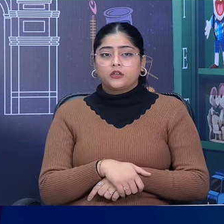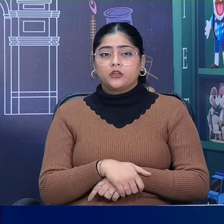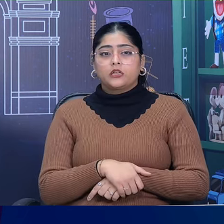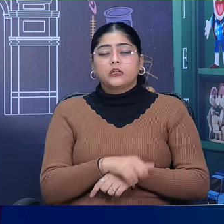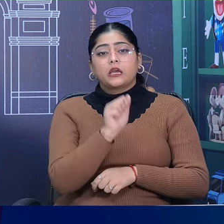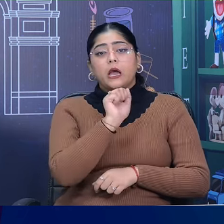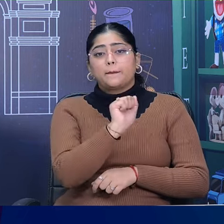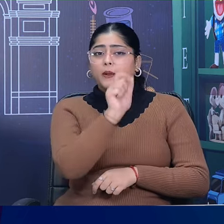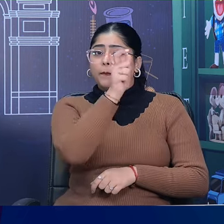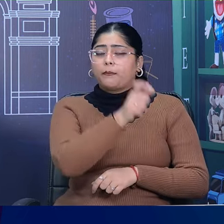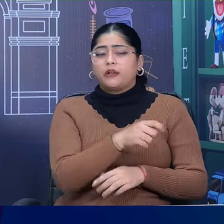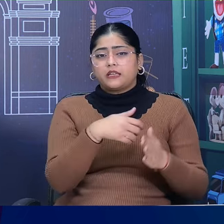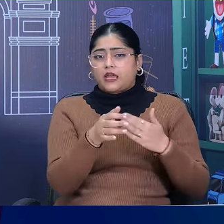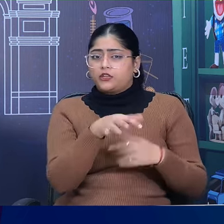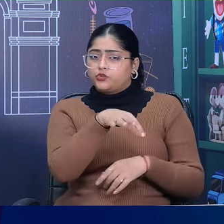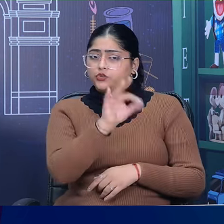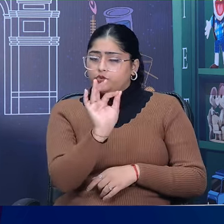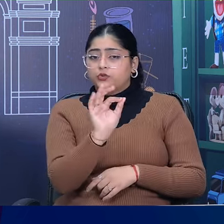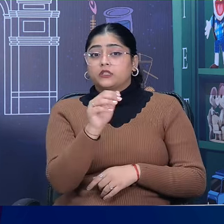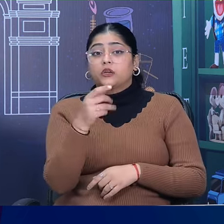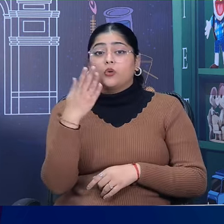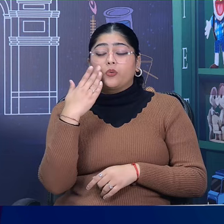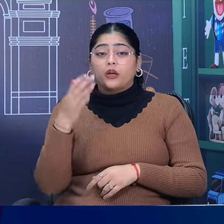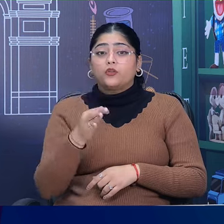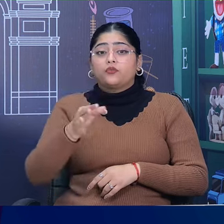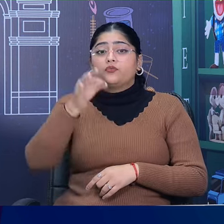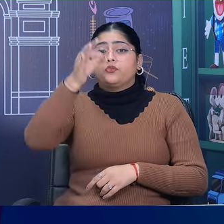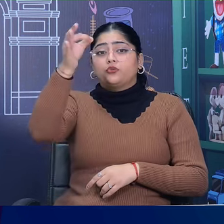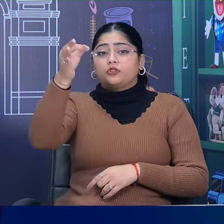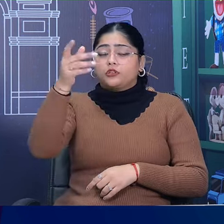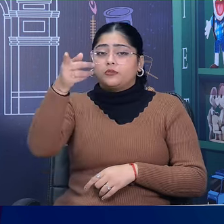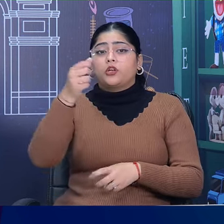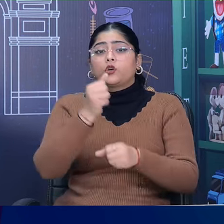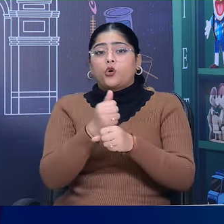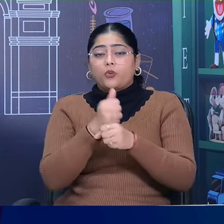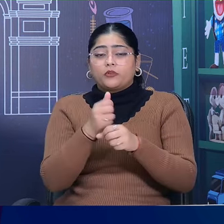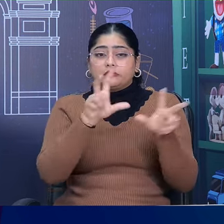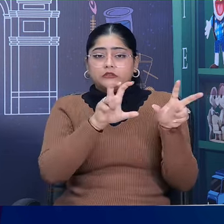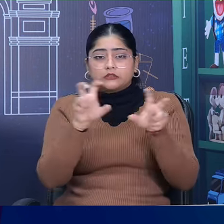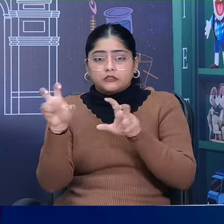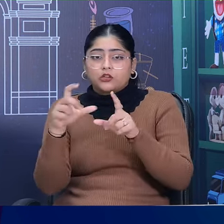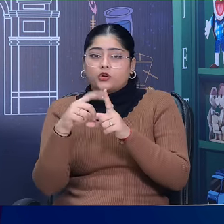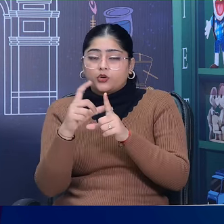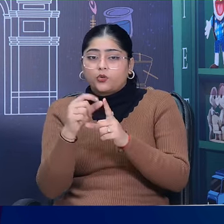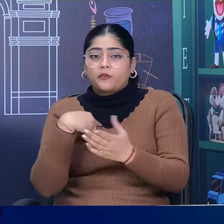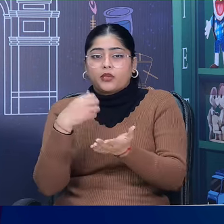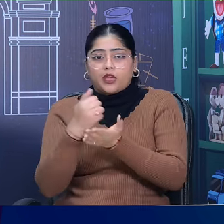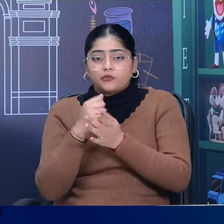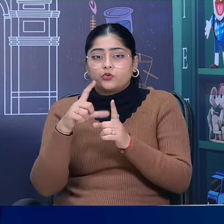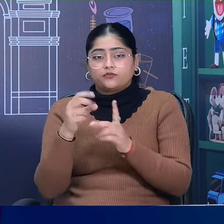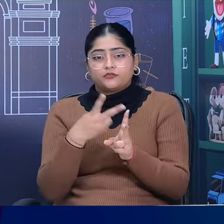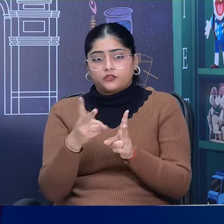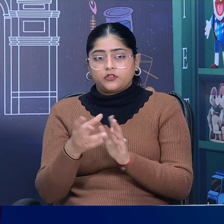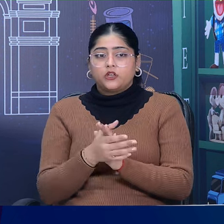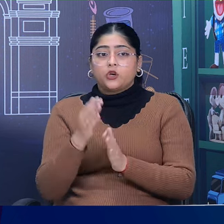रिप्रेजेंटेटिव को चुन रहे जिसको आप चाहते हैं कि भाई ये आगे जाकर हमारी बातों को रखे पंचायती राज में तीन लेवल है डिस्ट्रिक्ट लेवल